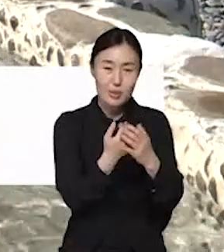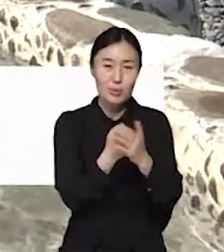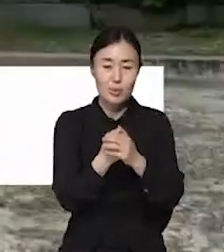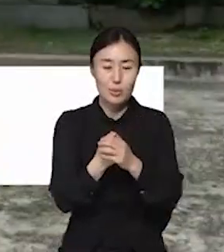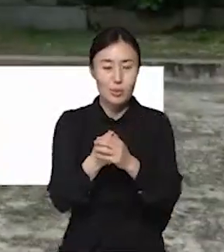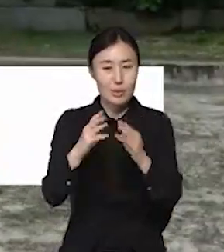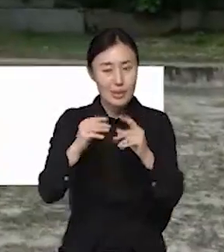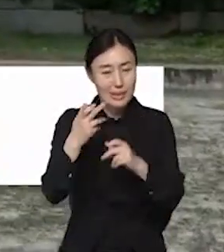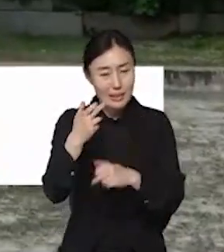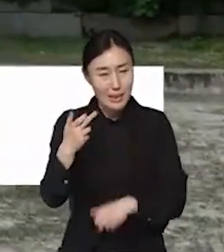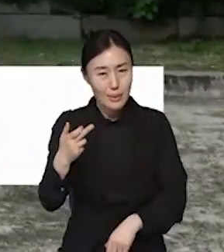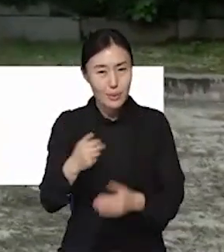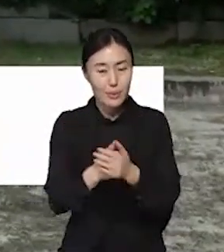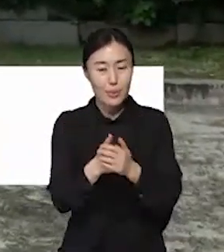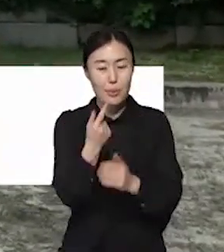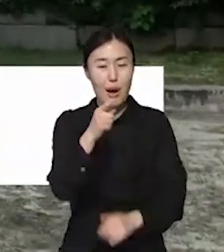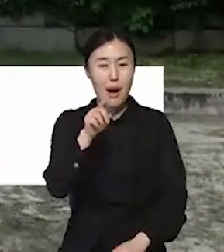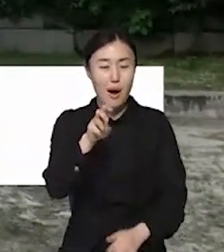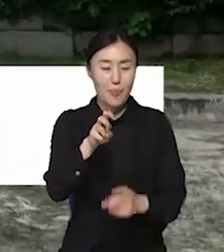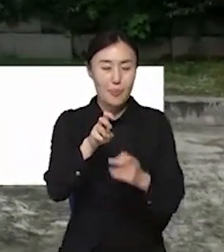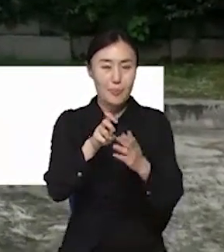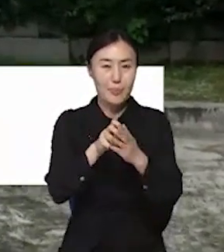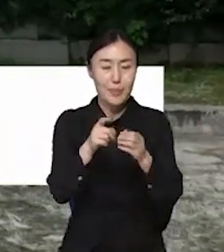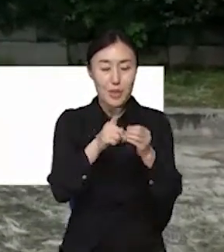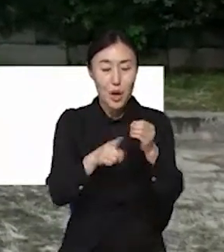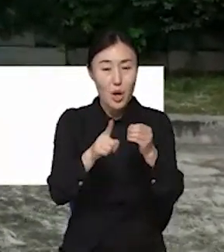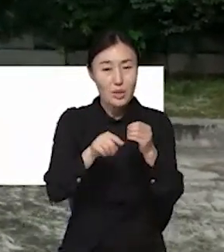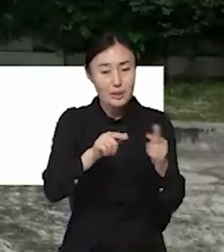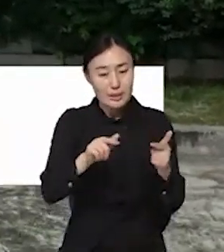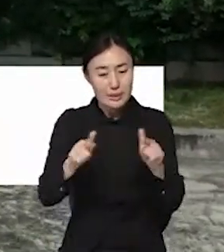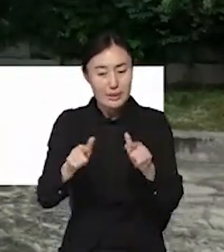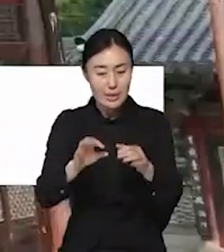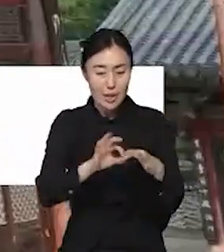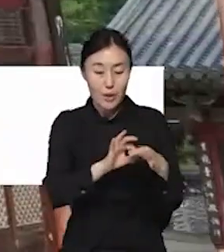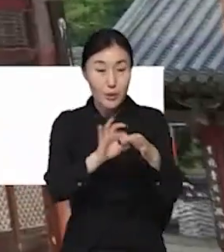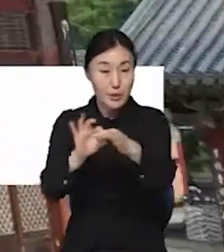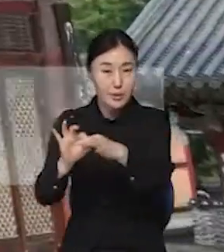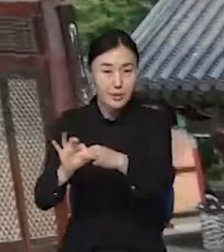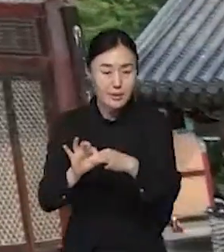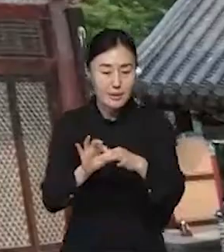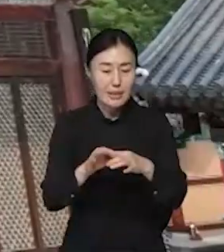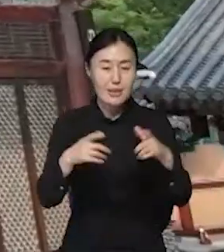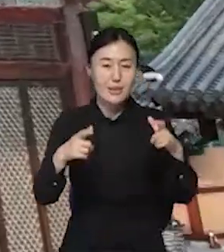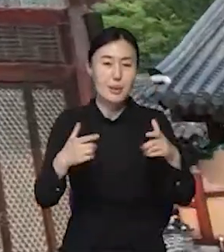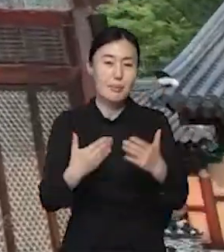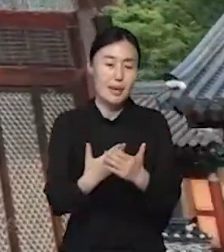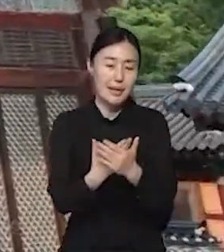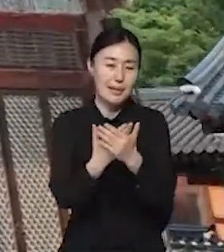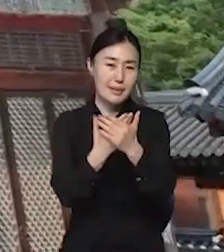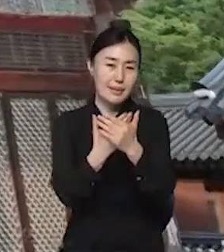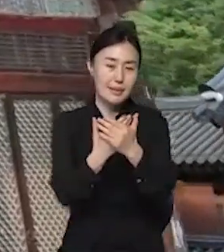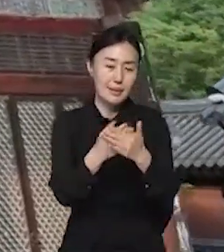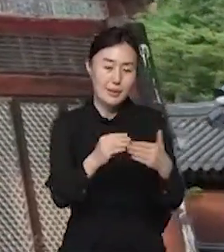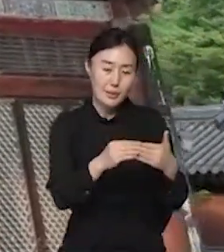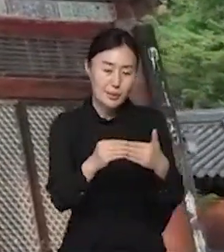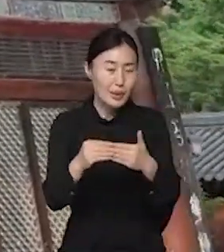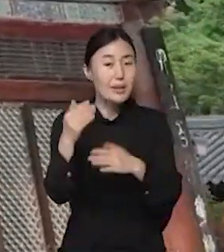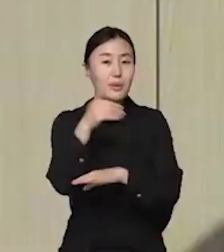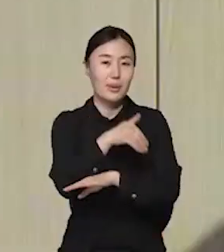화엄사 등 전국 최고 수준의 경쟁력 있는 대표 자원을 적극 연계해 지역 발전을 견인하겠다는